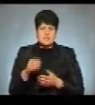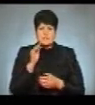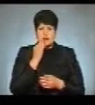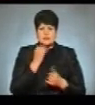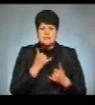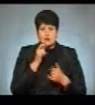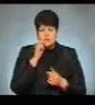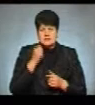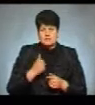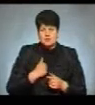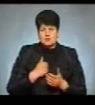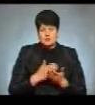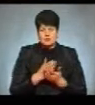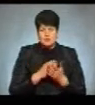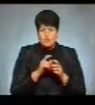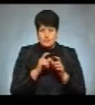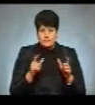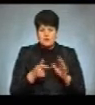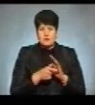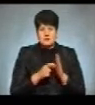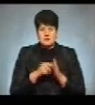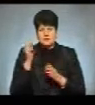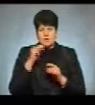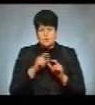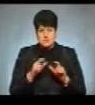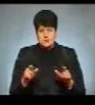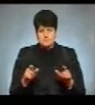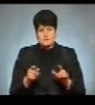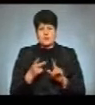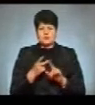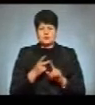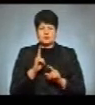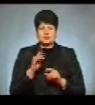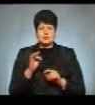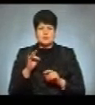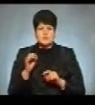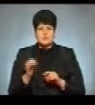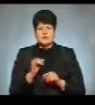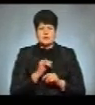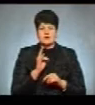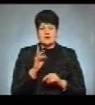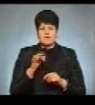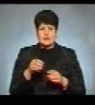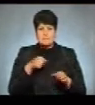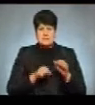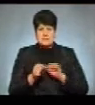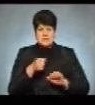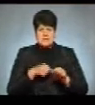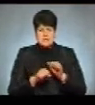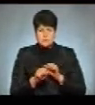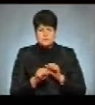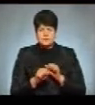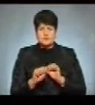українських військовослужбовців в приміщенні навчального закладу. Другокурсник Ігор Кривий замішує тісто.